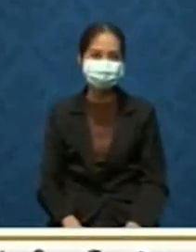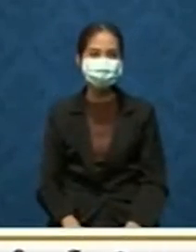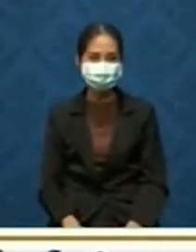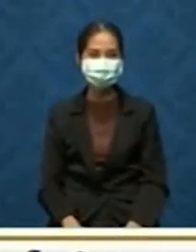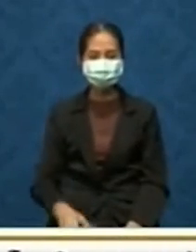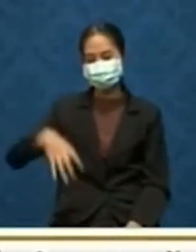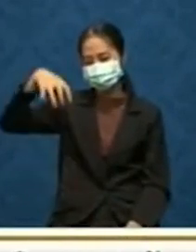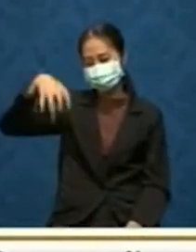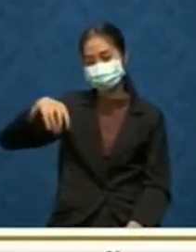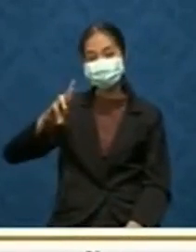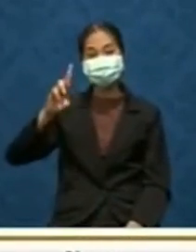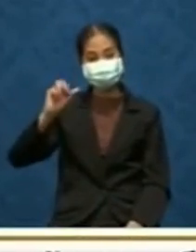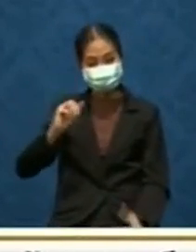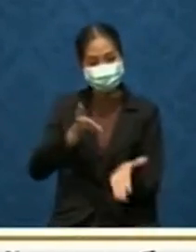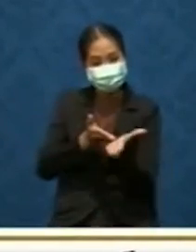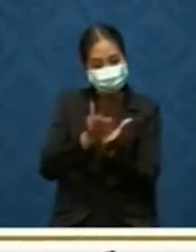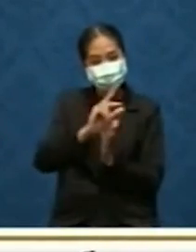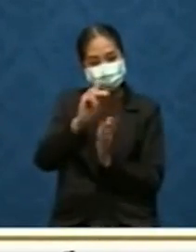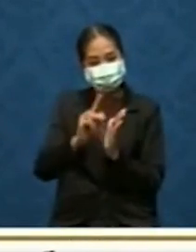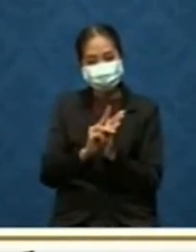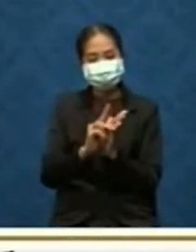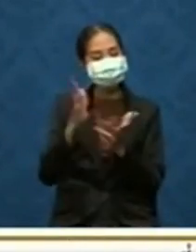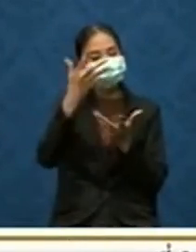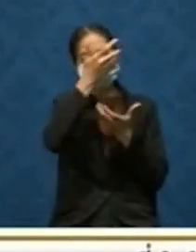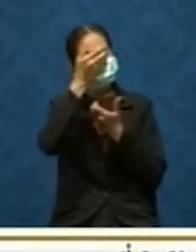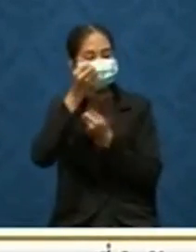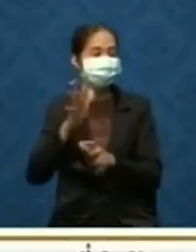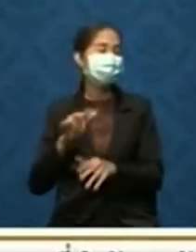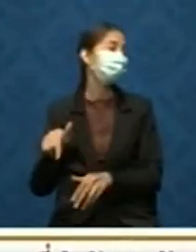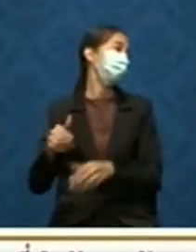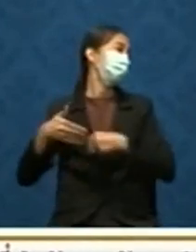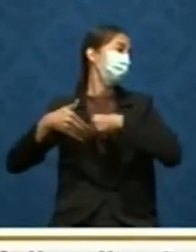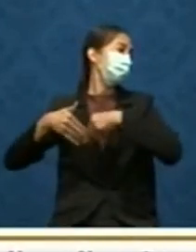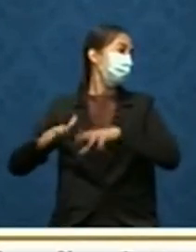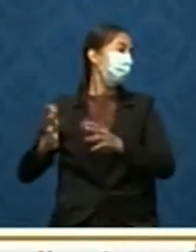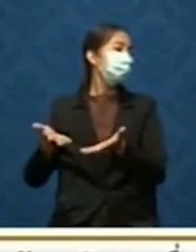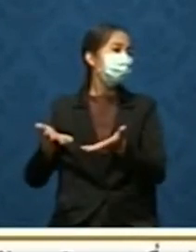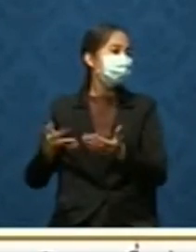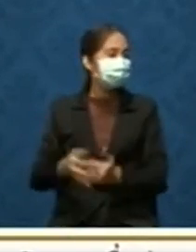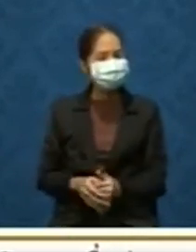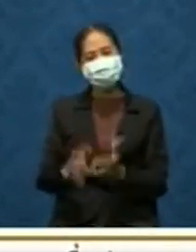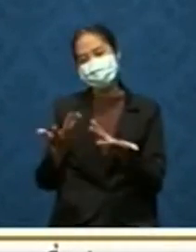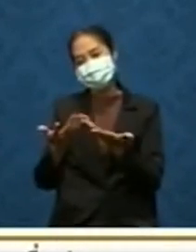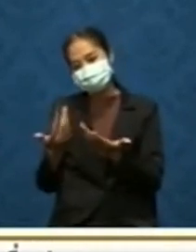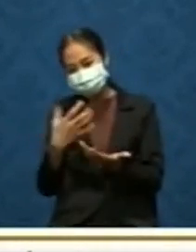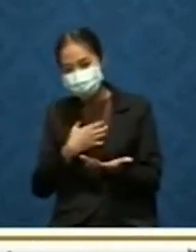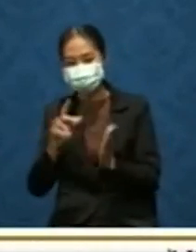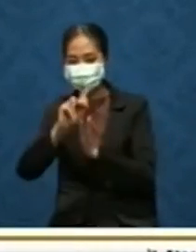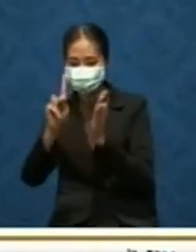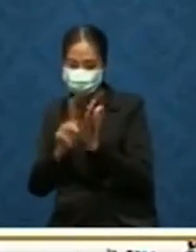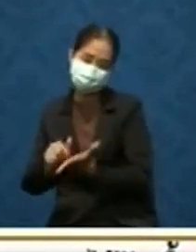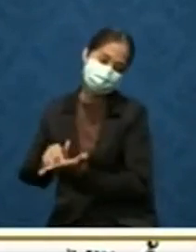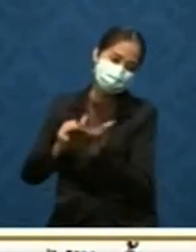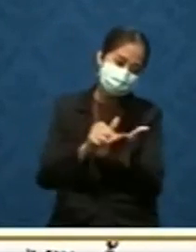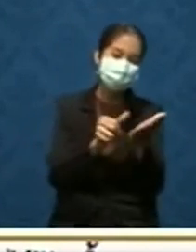รัฐสภาของพวกเราฝ่ายนิติบัญญัติเพิ่มเฉยไม่สนใจยื่นไขแก้ไขกฎหมายอะไรให้